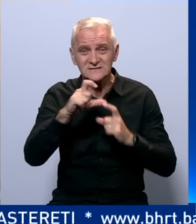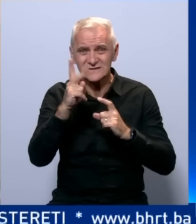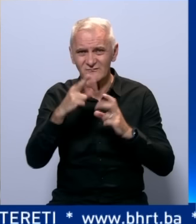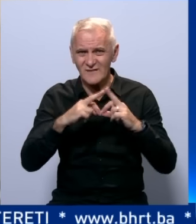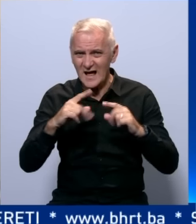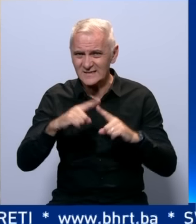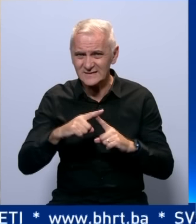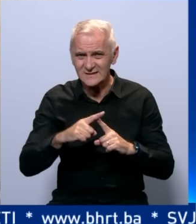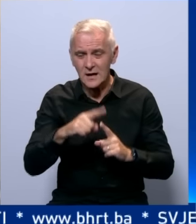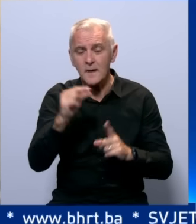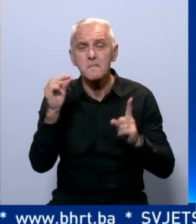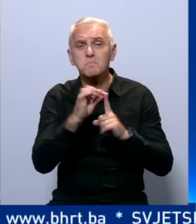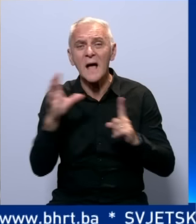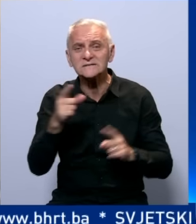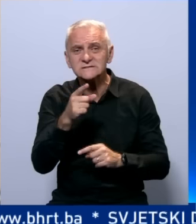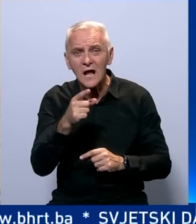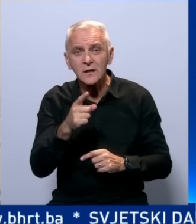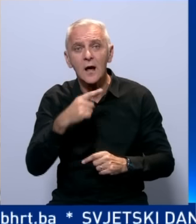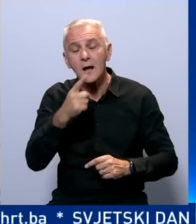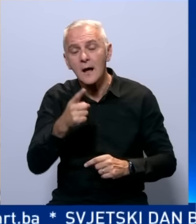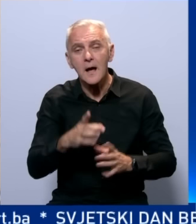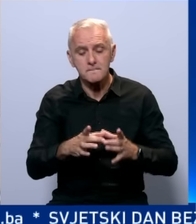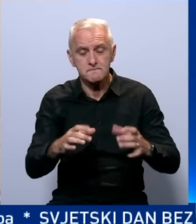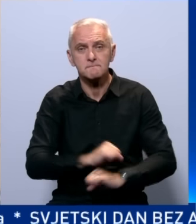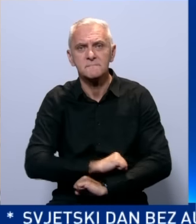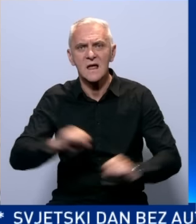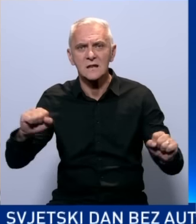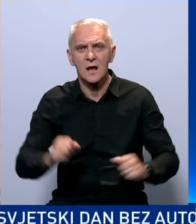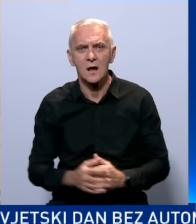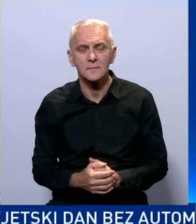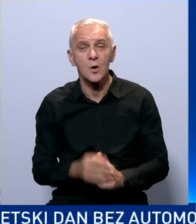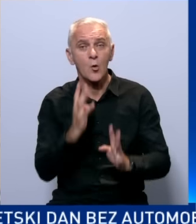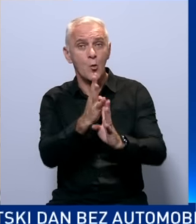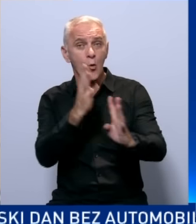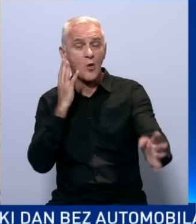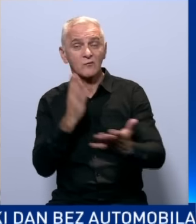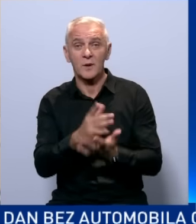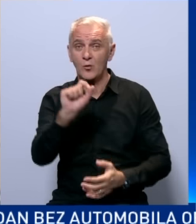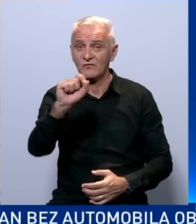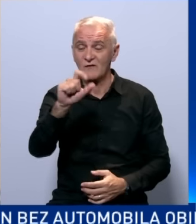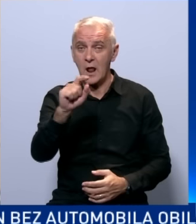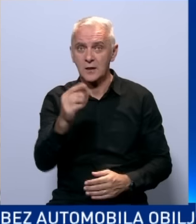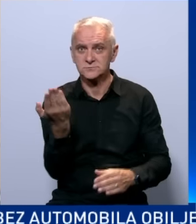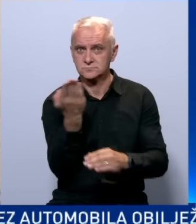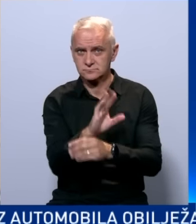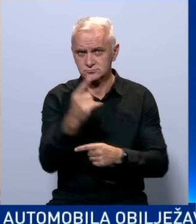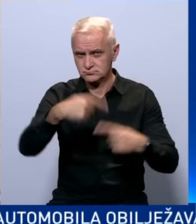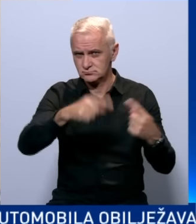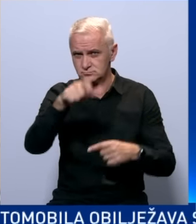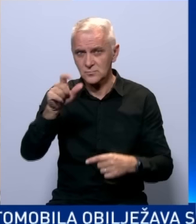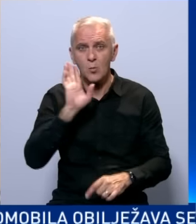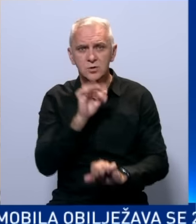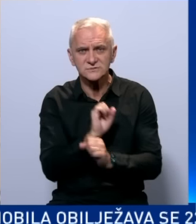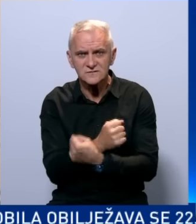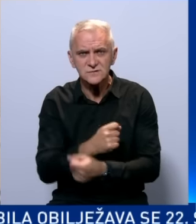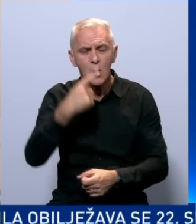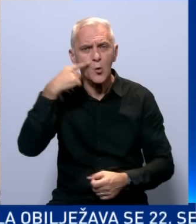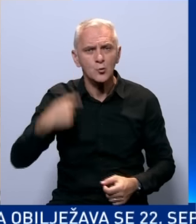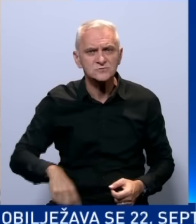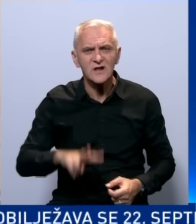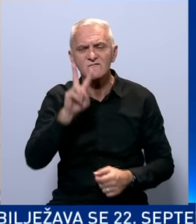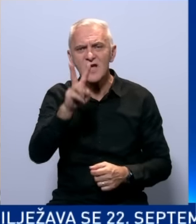u sjeverozapadnom Pakistanu vjerovatno je nagazilo na minu. U konvoju je bilo 12 diplomata iz Bosne i Hercegovine,